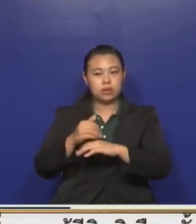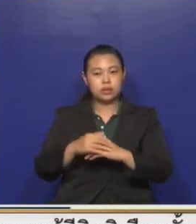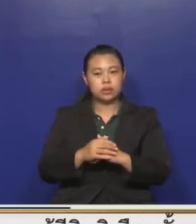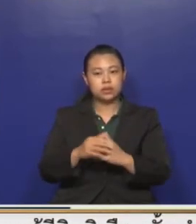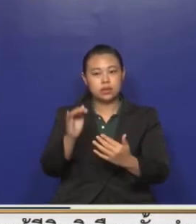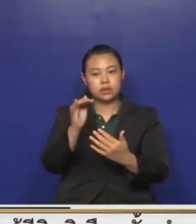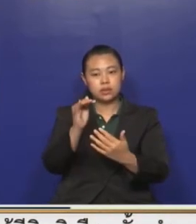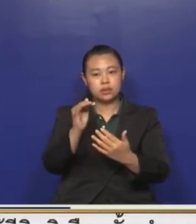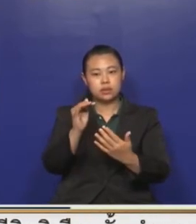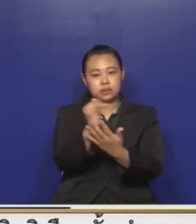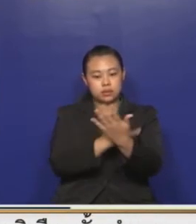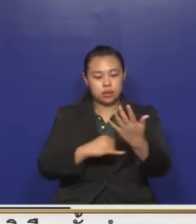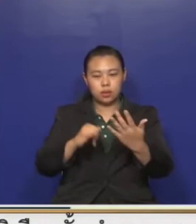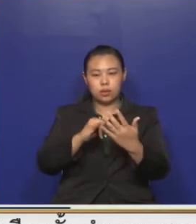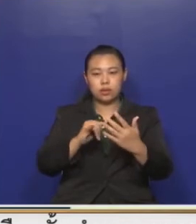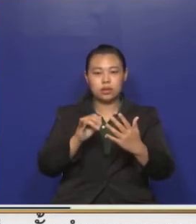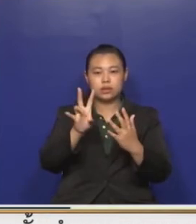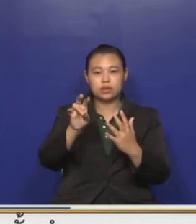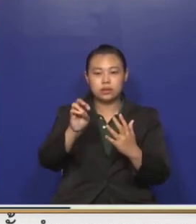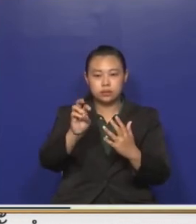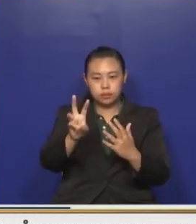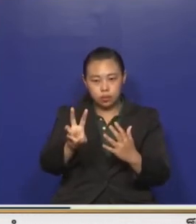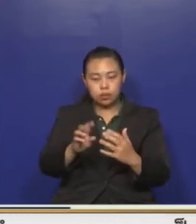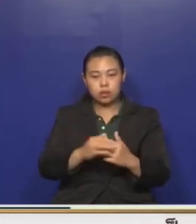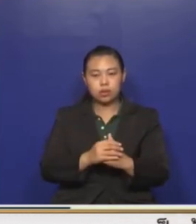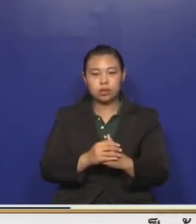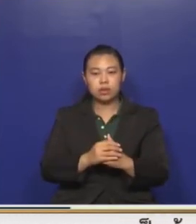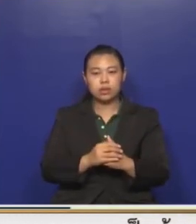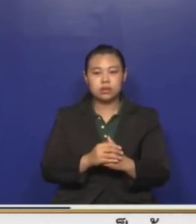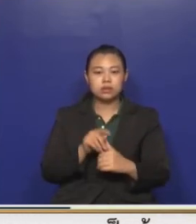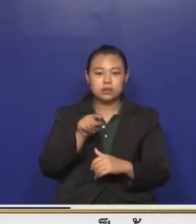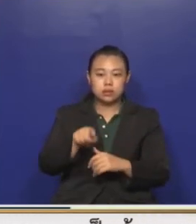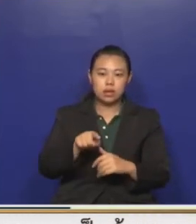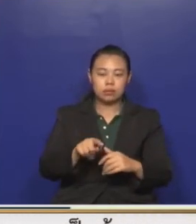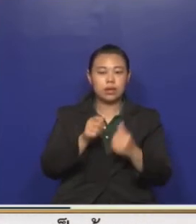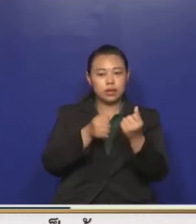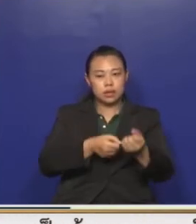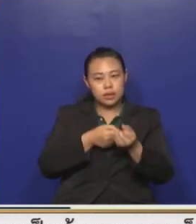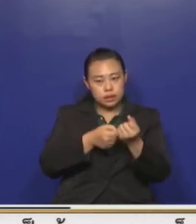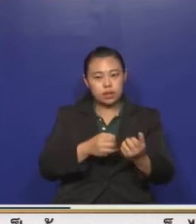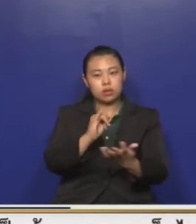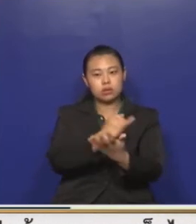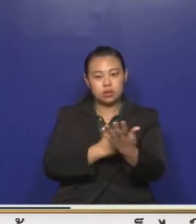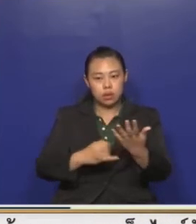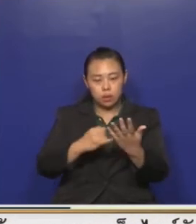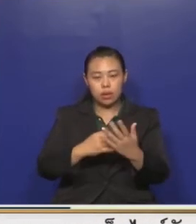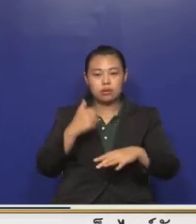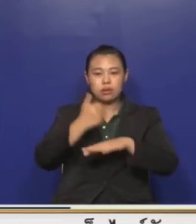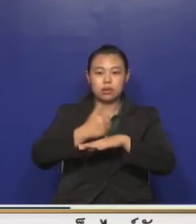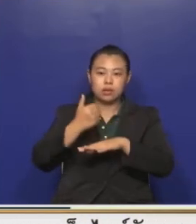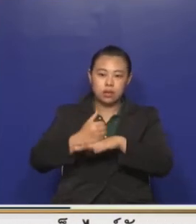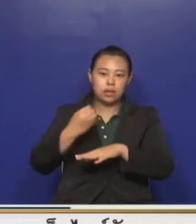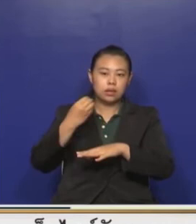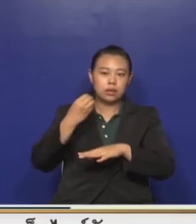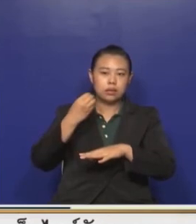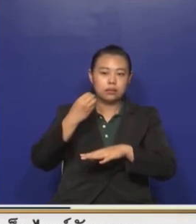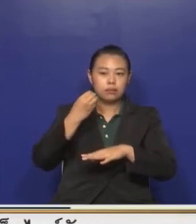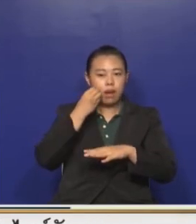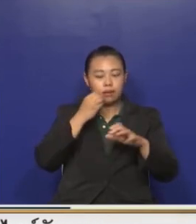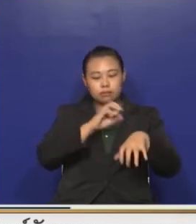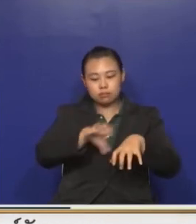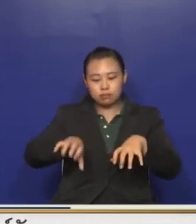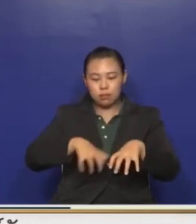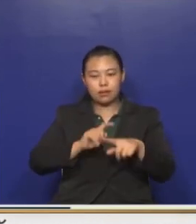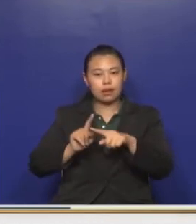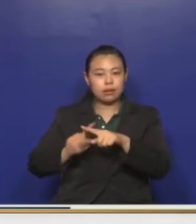damคามรวมอ สั่งผ่านไปยังอำ widelyอ คำนพ experiencia บ้านใถอัพ Flowอร์ในการส